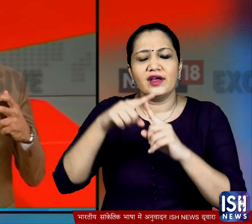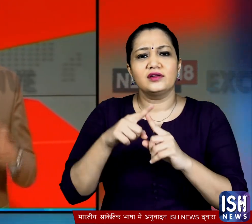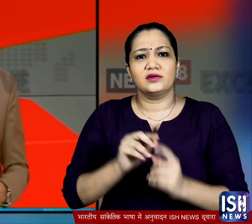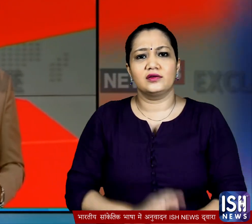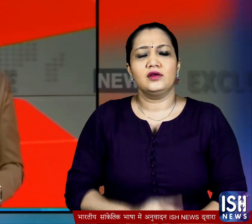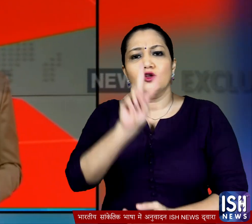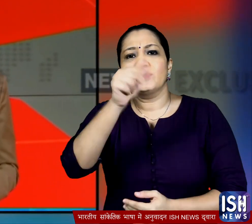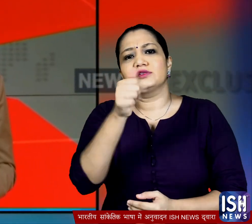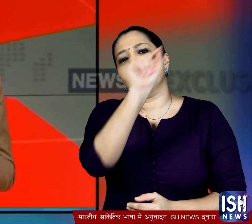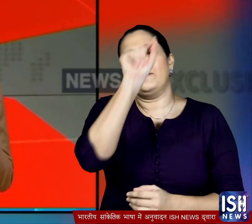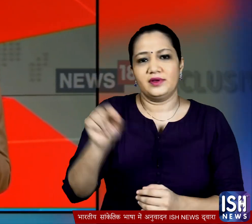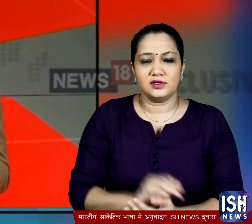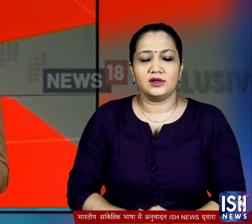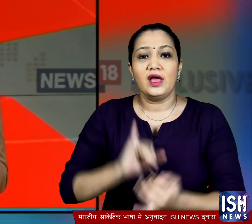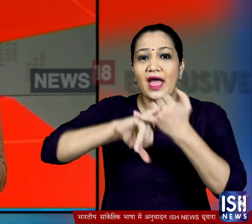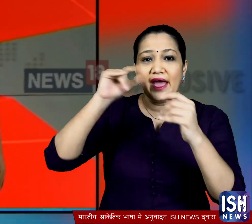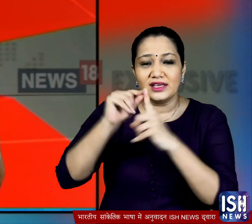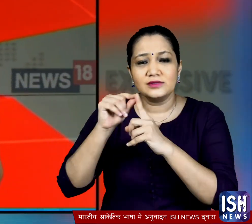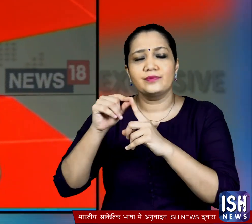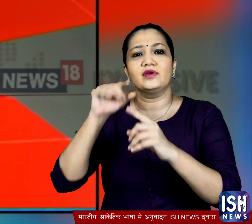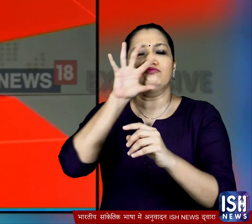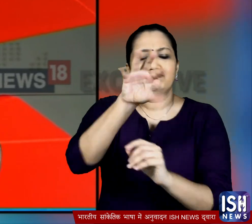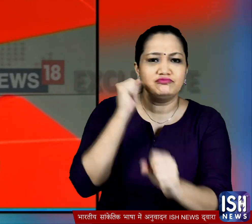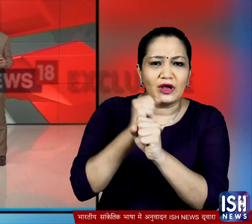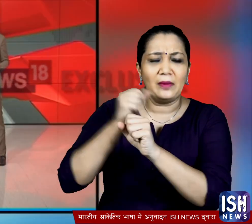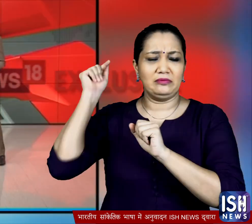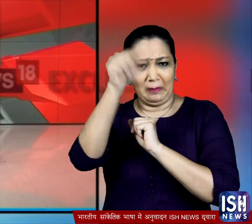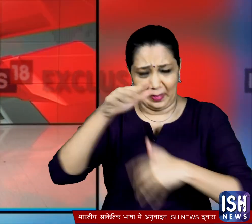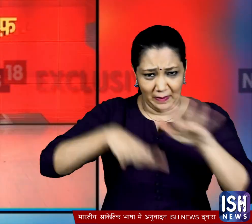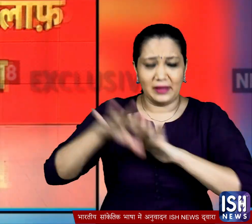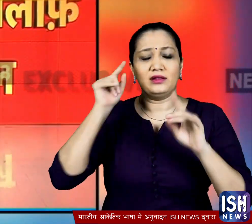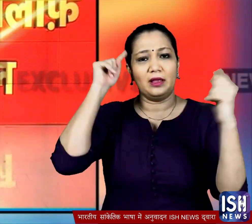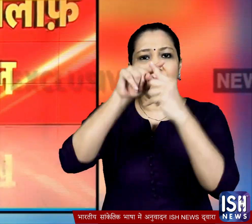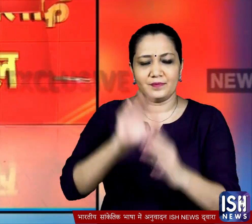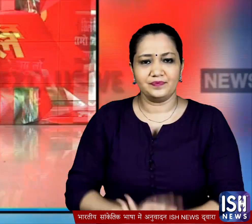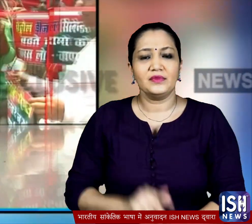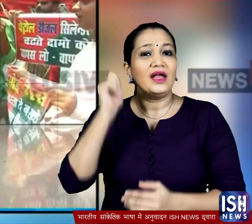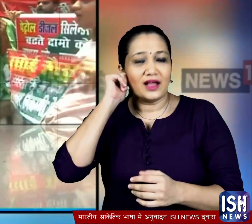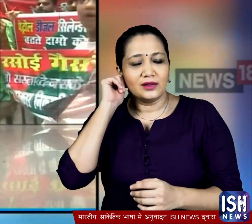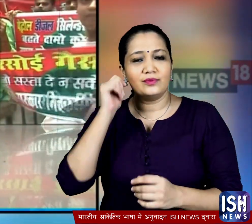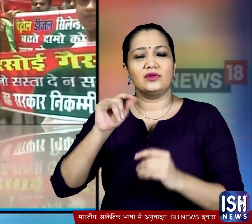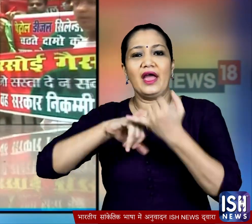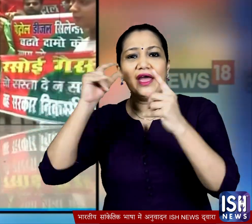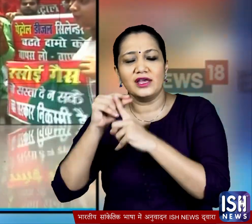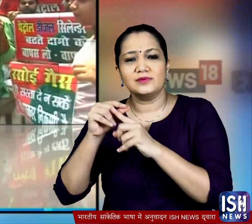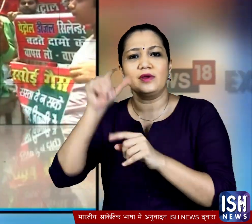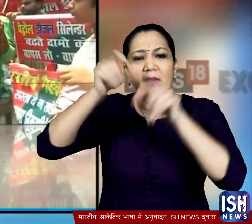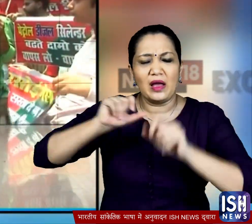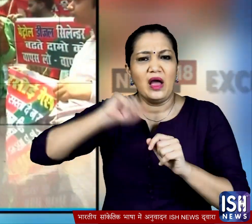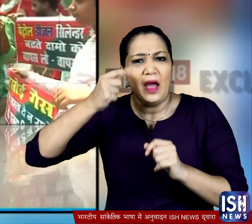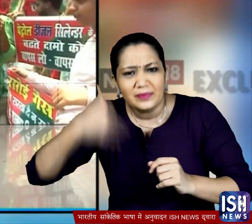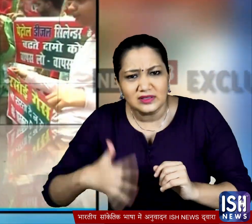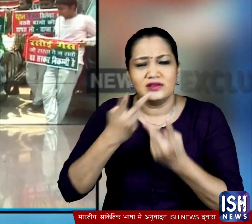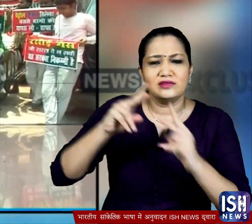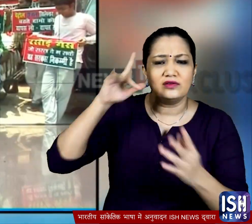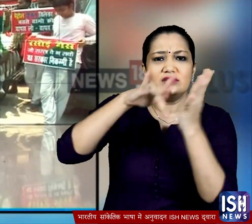करीब 26%, जहां समाजवादी पार्टी राज्य सरकार को घेरने की कोशिश करती दिखी। कानपुर में समाजवादी पार्टी ने बढ़ती महंगाई